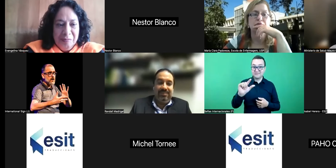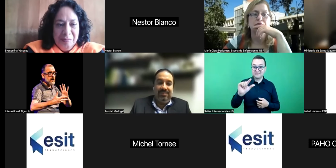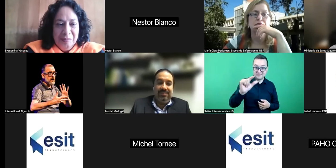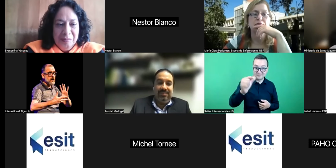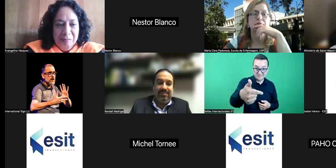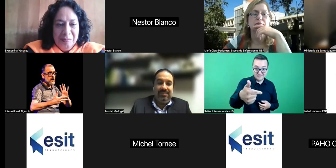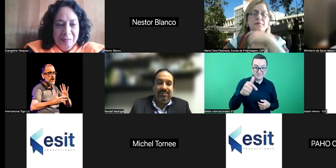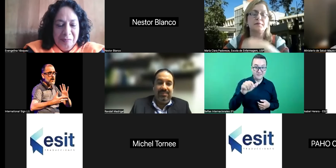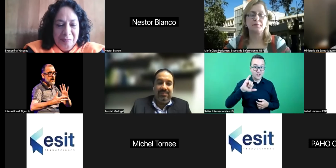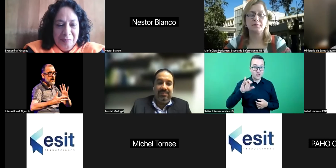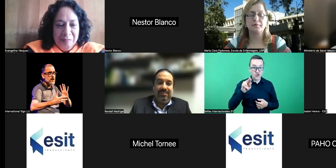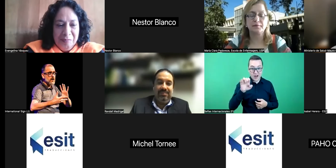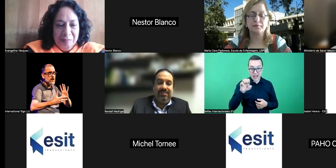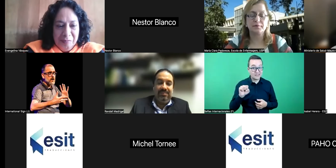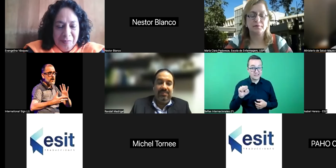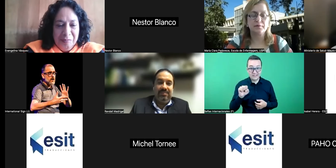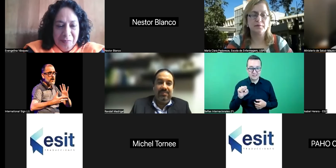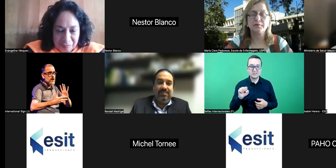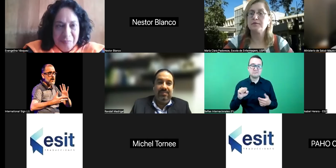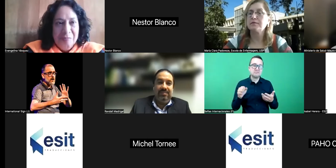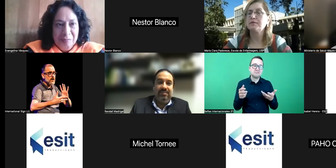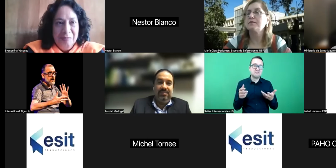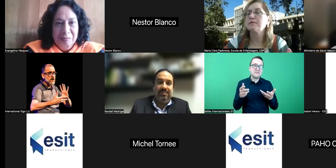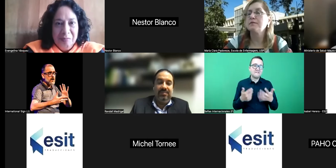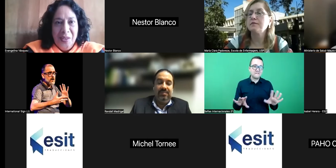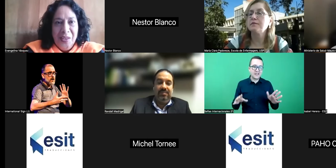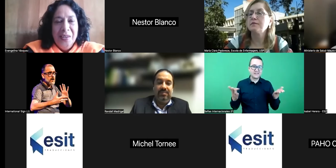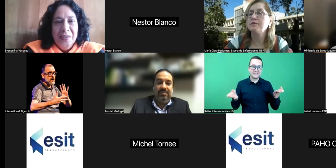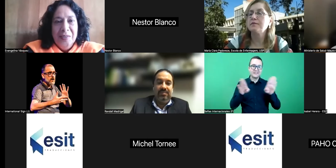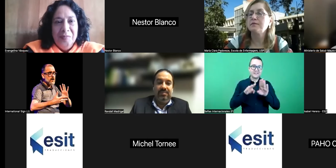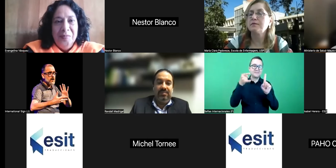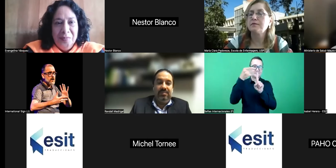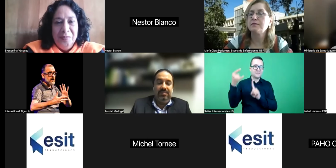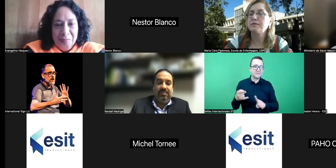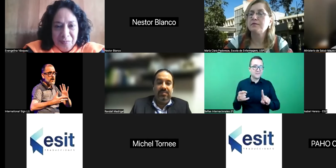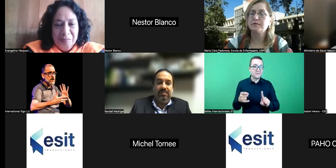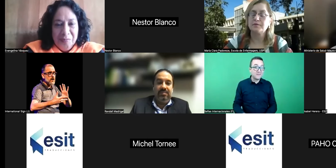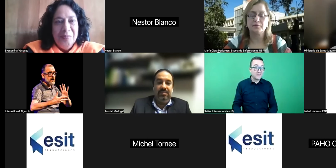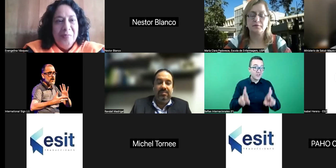Je ne sais pas si il y a encore quelque chose à dire, mais